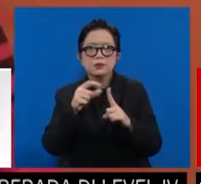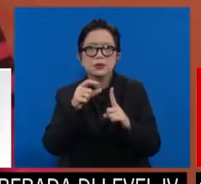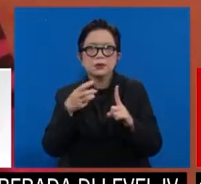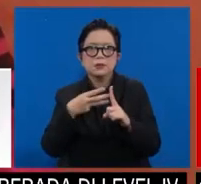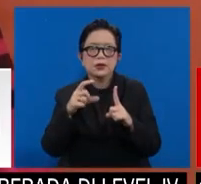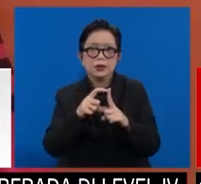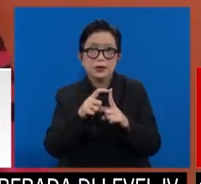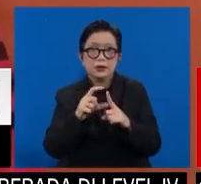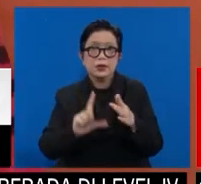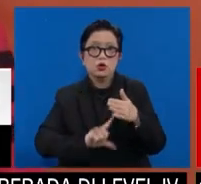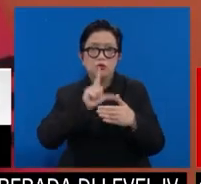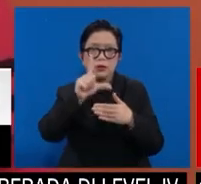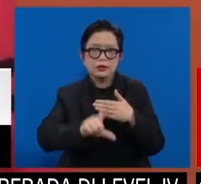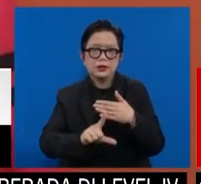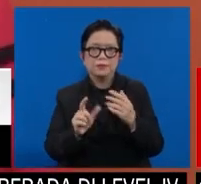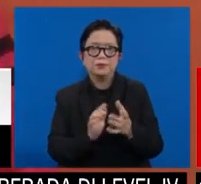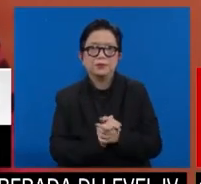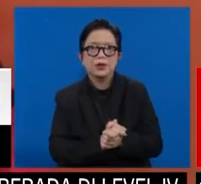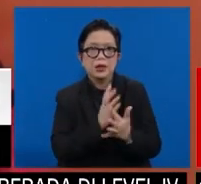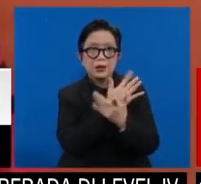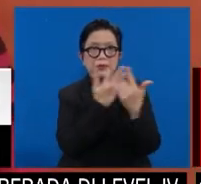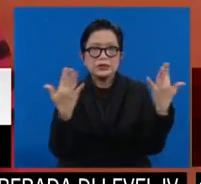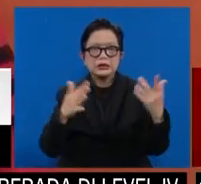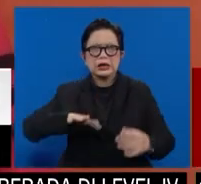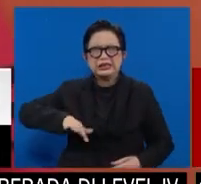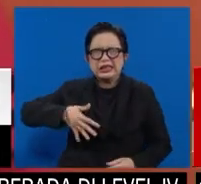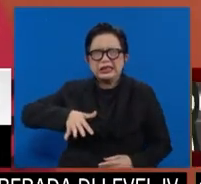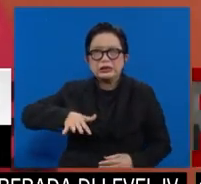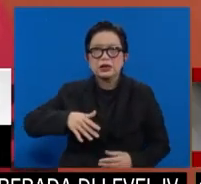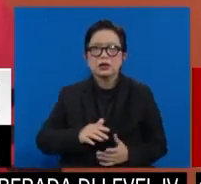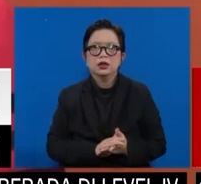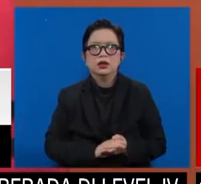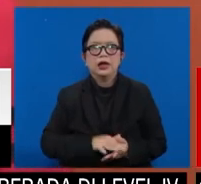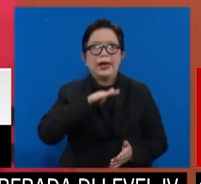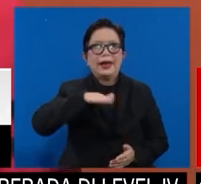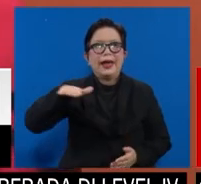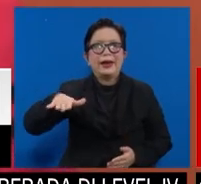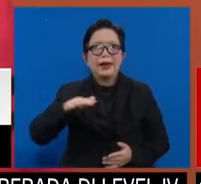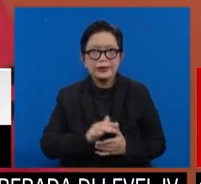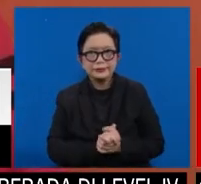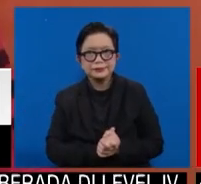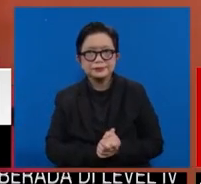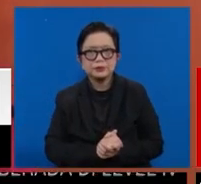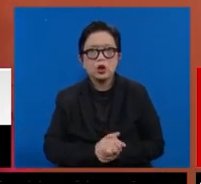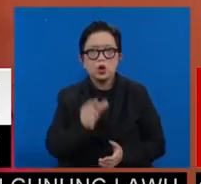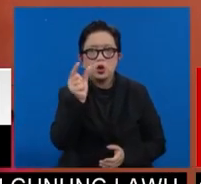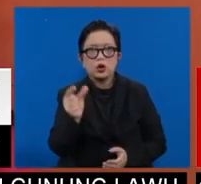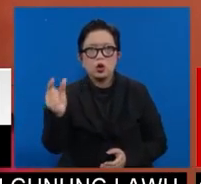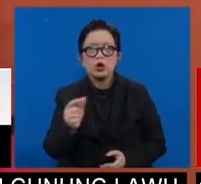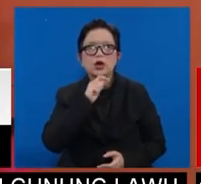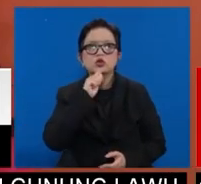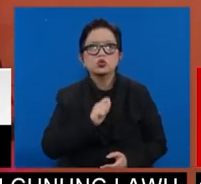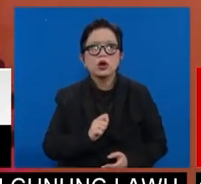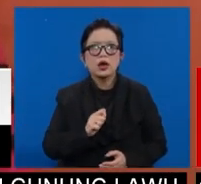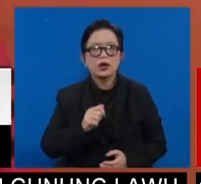Untuk masyarakat yang rentan terutama, lansia, anak-anak, ibu hamil, para perempuan untuk